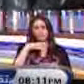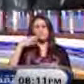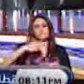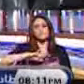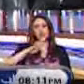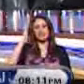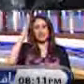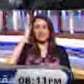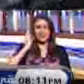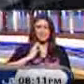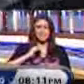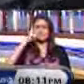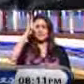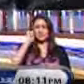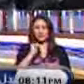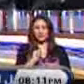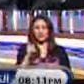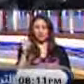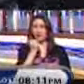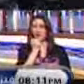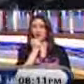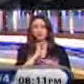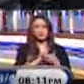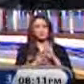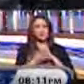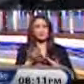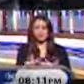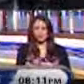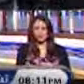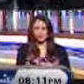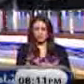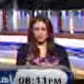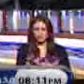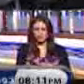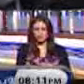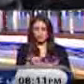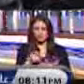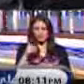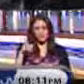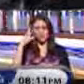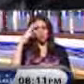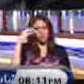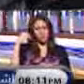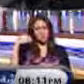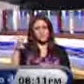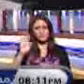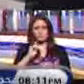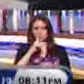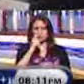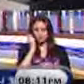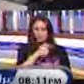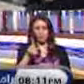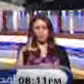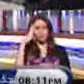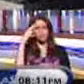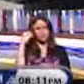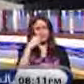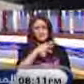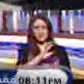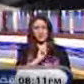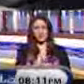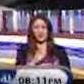وعزت كان بريء ومسامح، احنا مسامحين وهو مسامح الناس اللي اساءوا اليه،